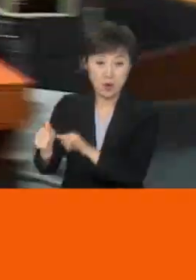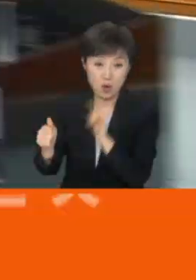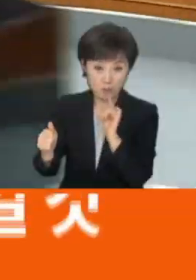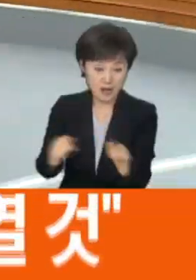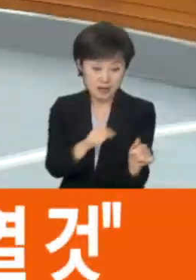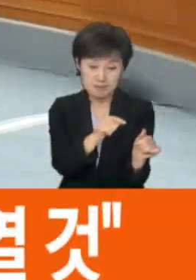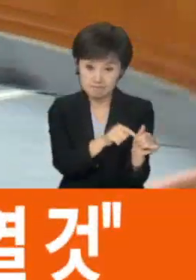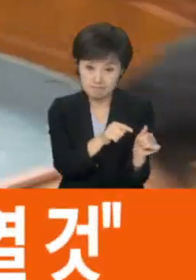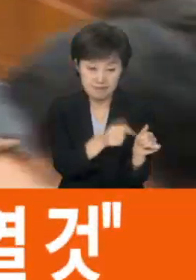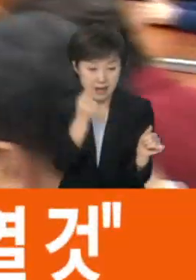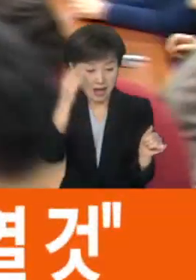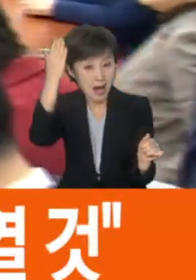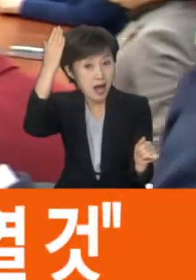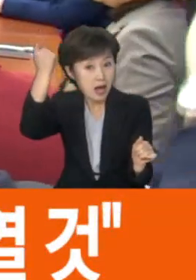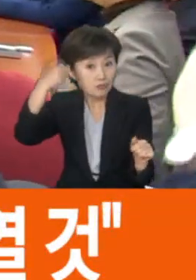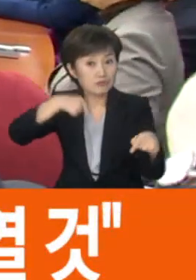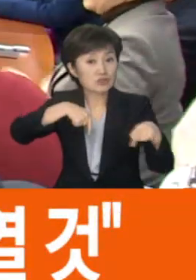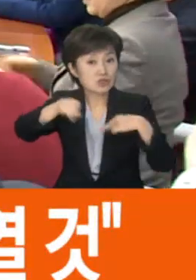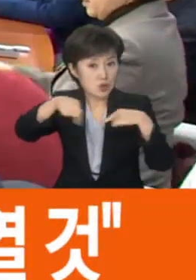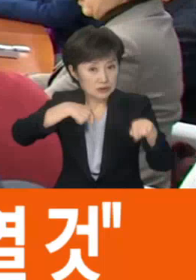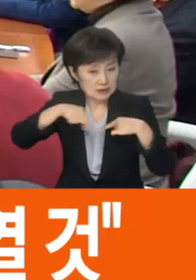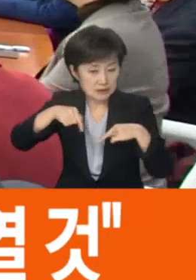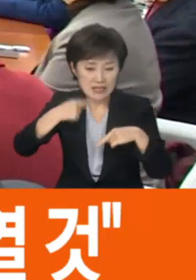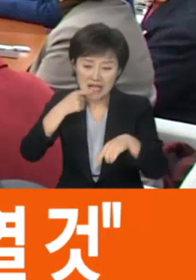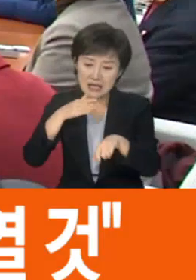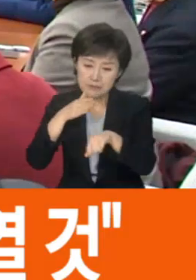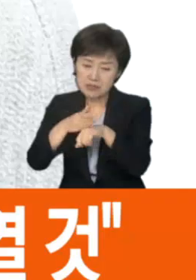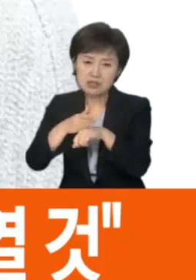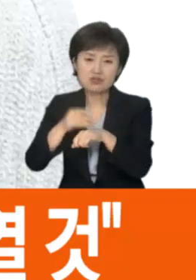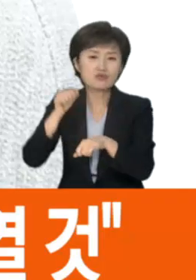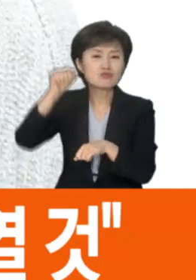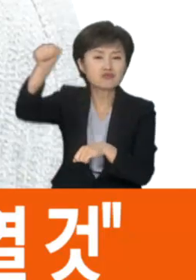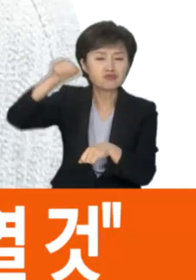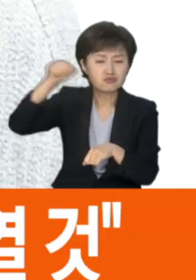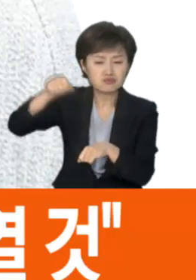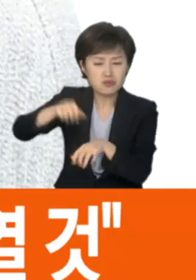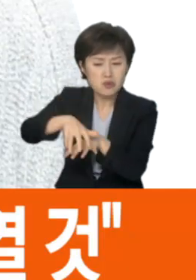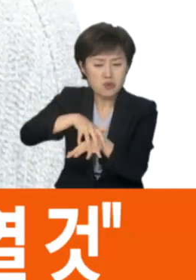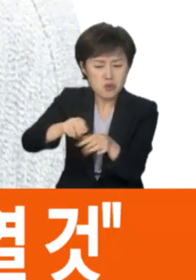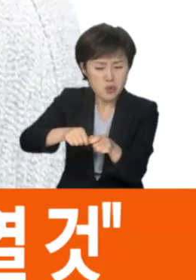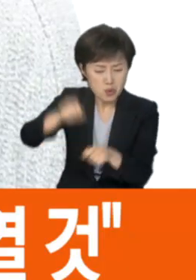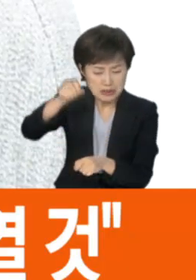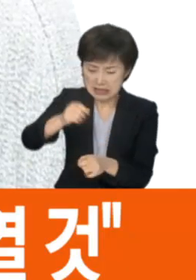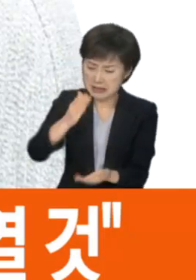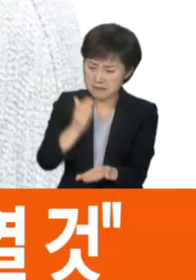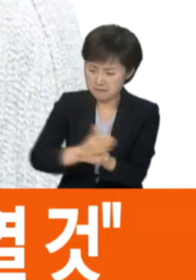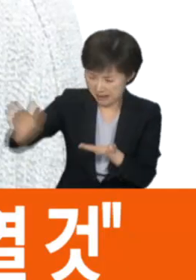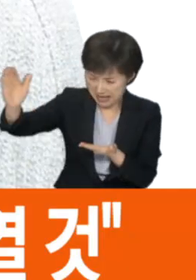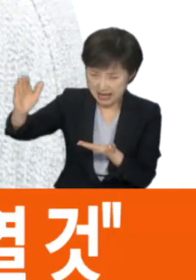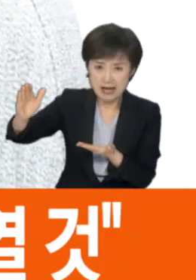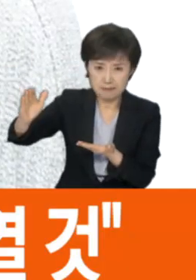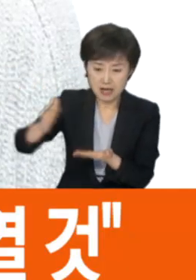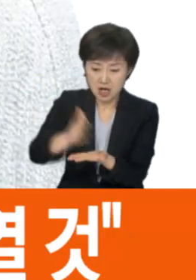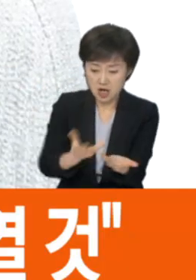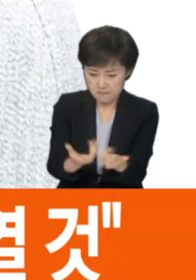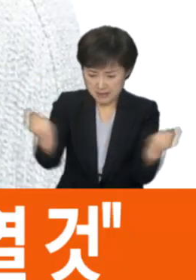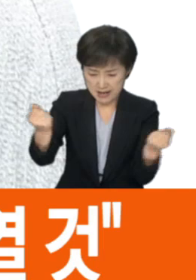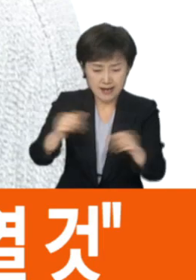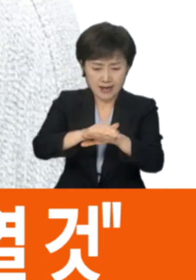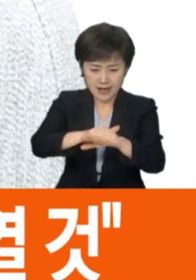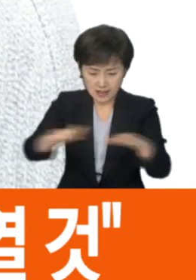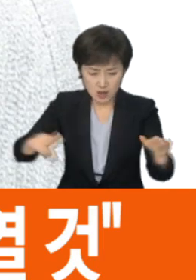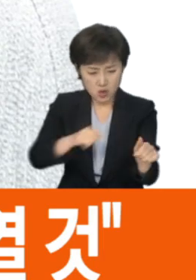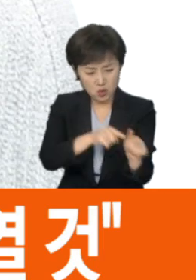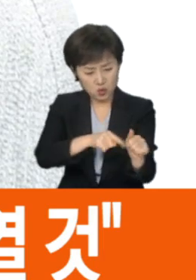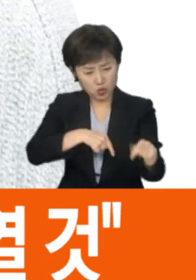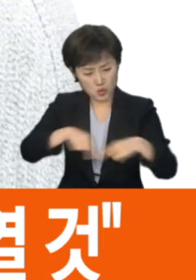전 장관이 우리 정치에서 수십 년 군림한 운동권 정치를 몰아내고 탈진영, 탈팬덤의 정치 시대를 열